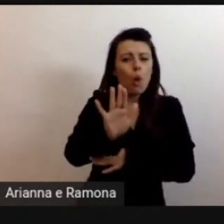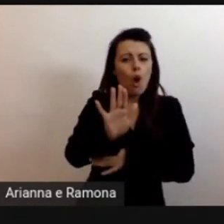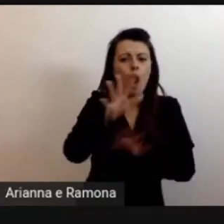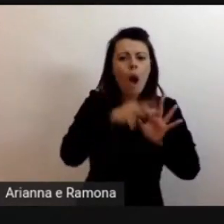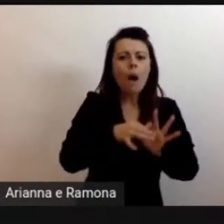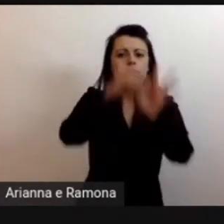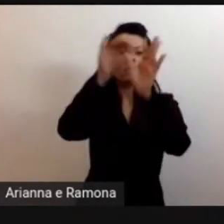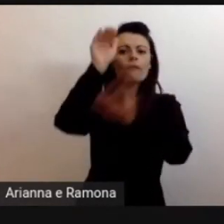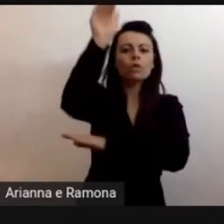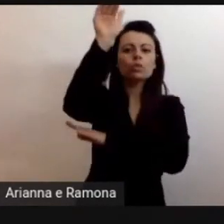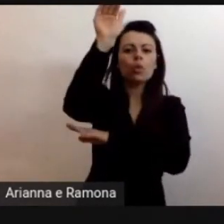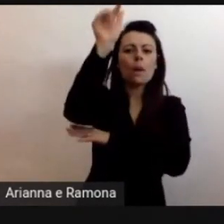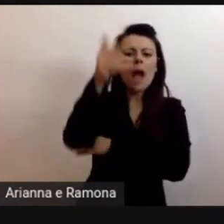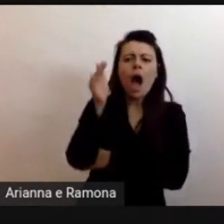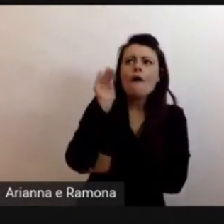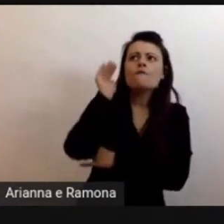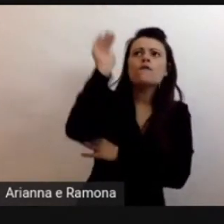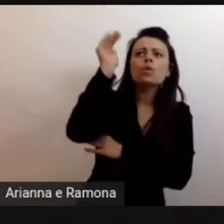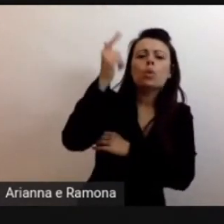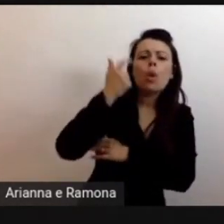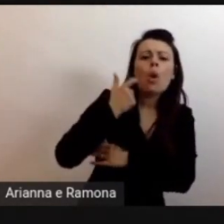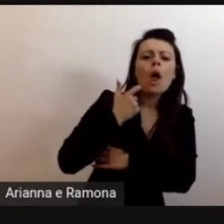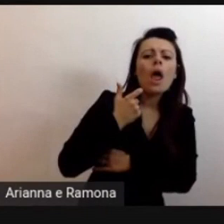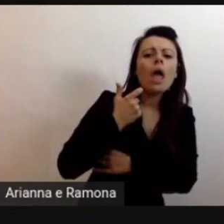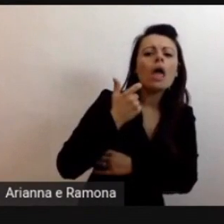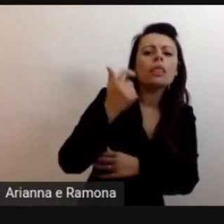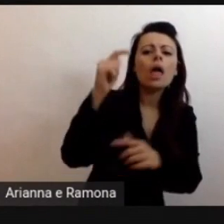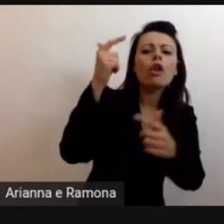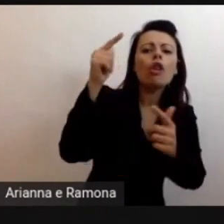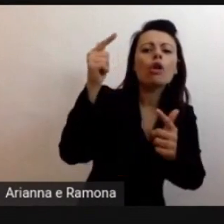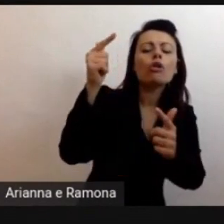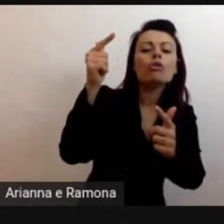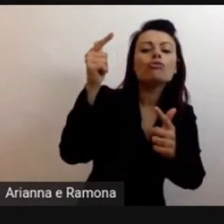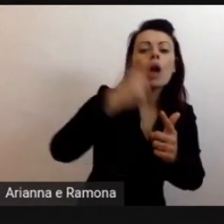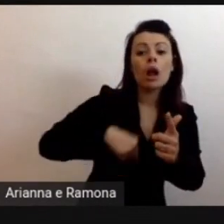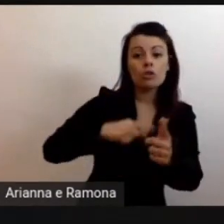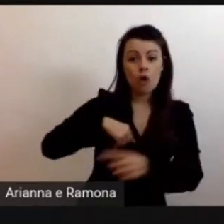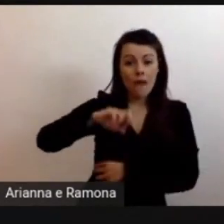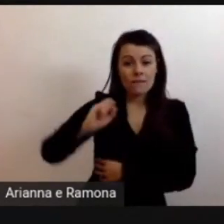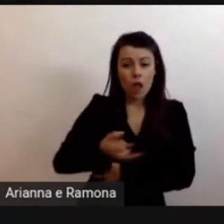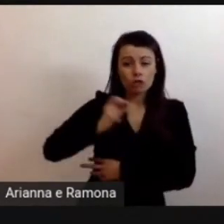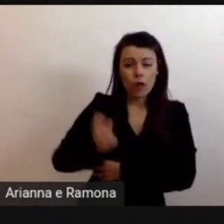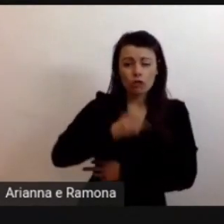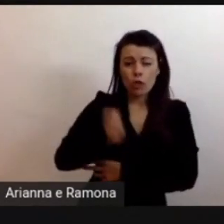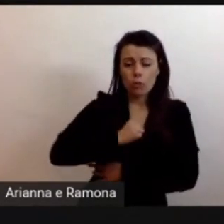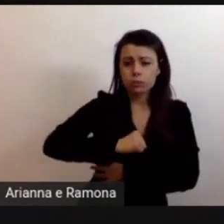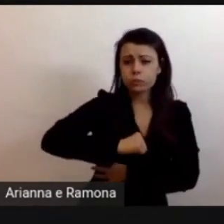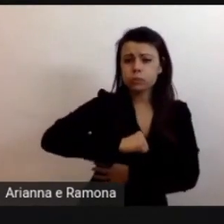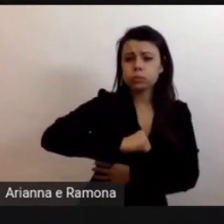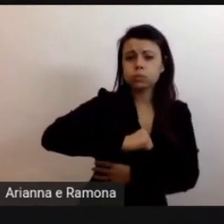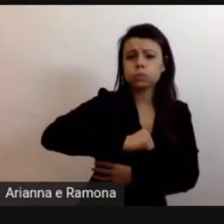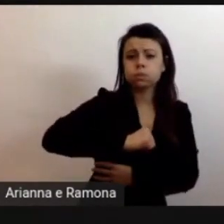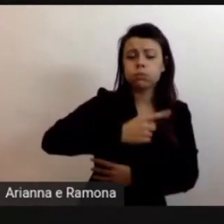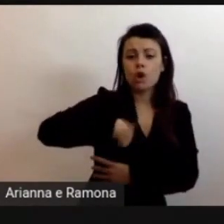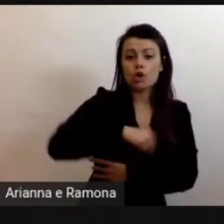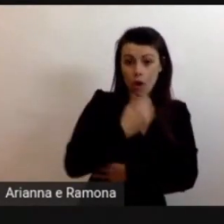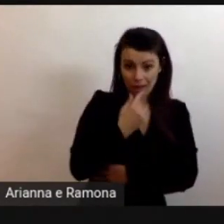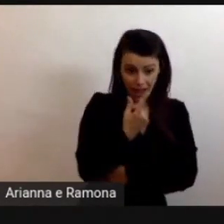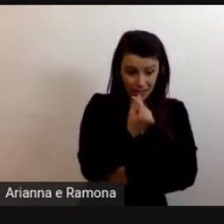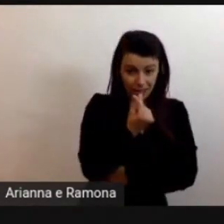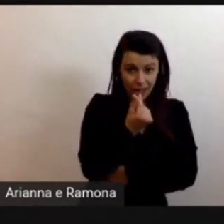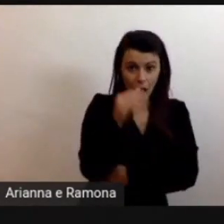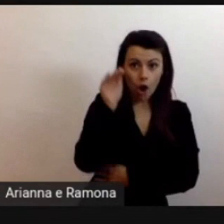eterno ma una sua fighitudine noi alla velocità questi e mandando proprio grazie al denaro lo stiamo thirty ginosa mente